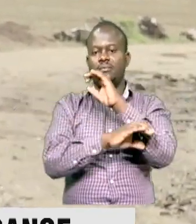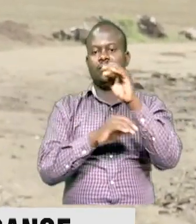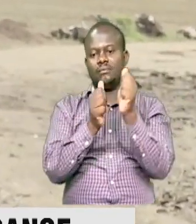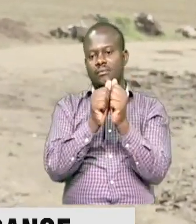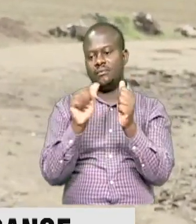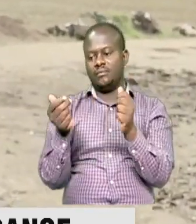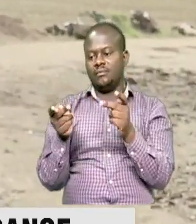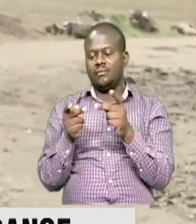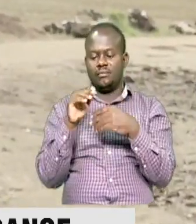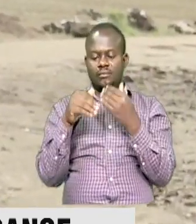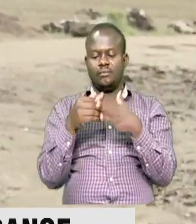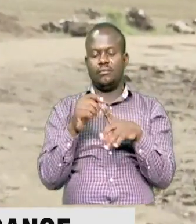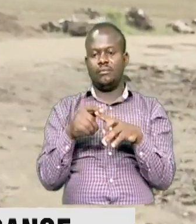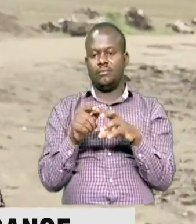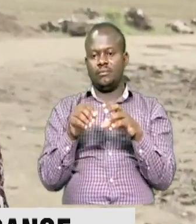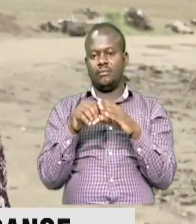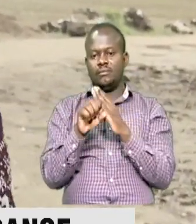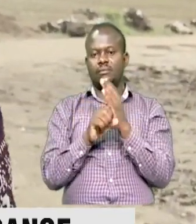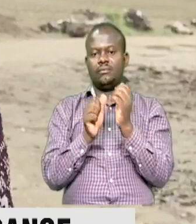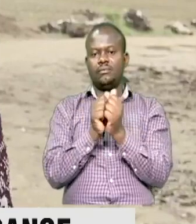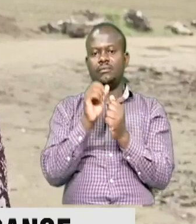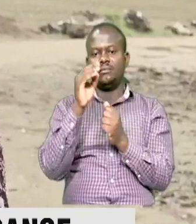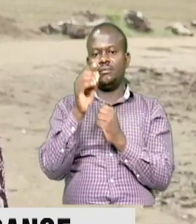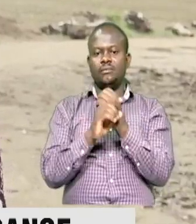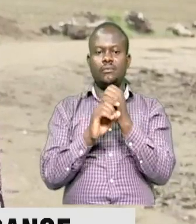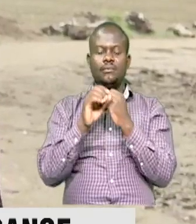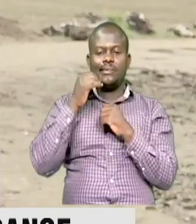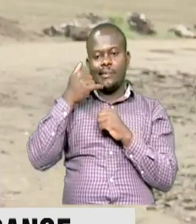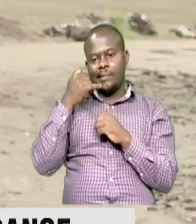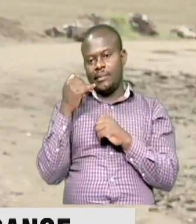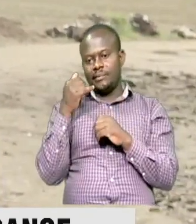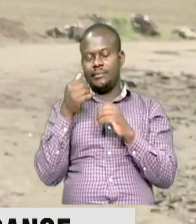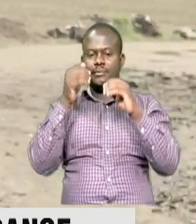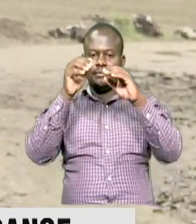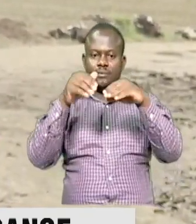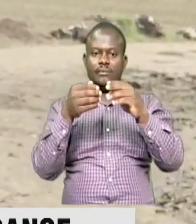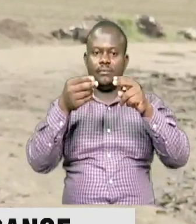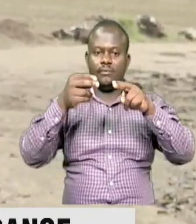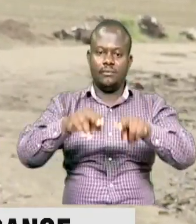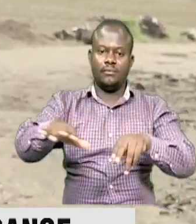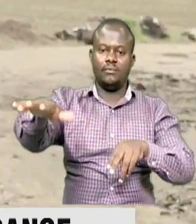mirenge itandukanye uko ari 14 igize aka karere ka Nyaruguru umuganda wabaye. Hano rero kuri